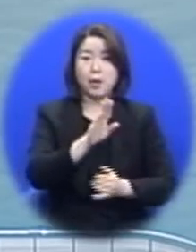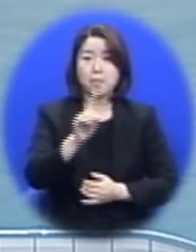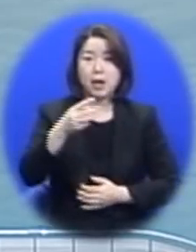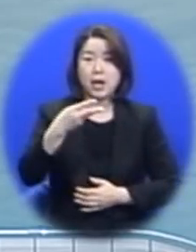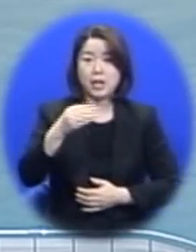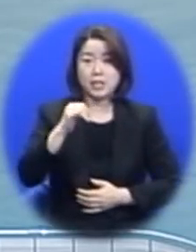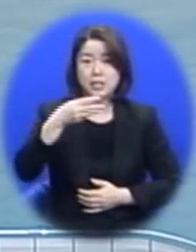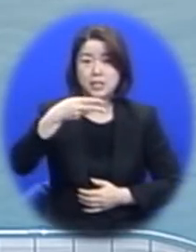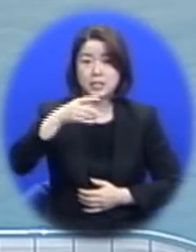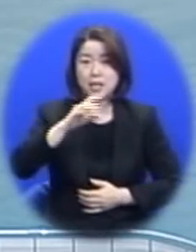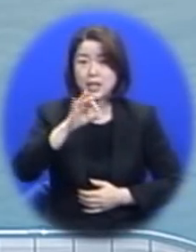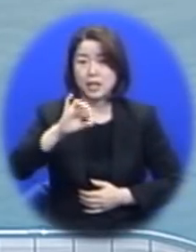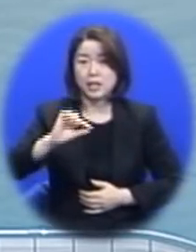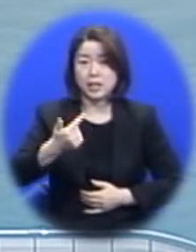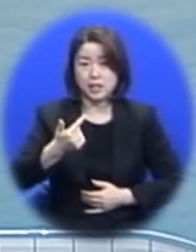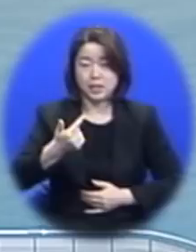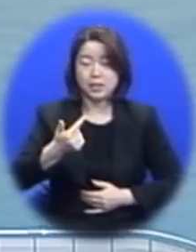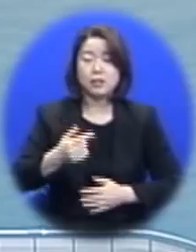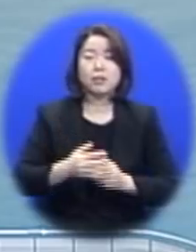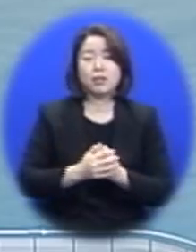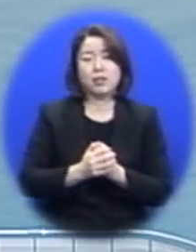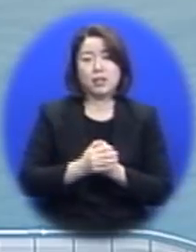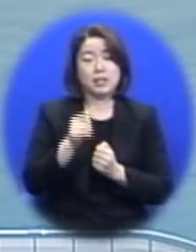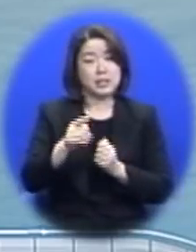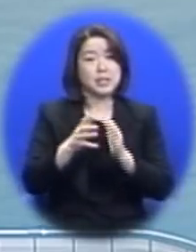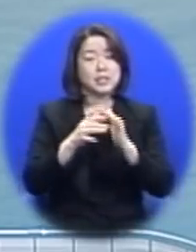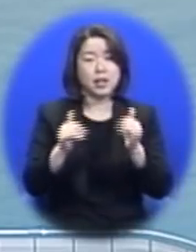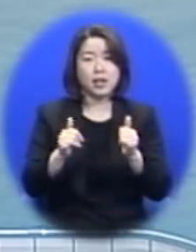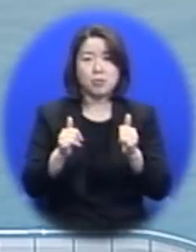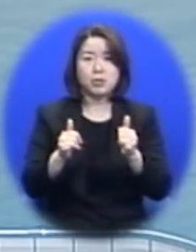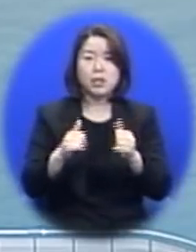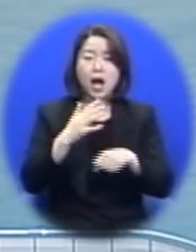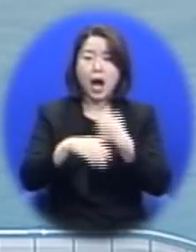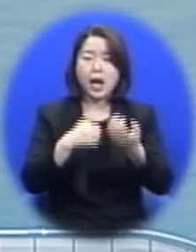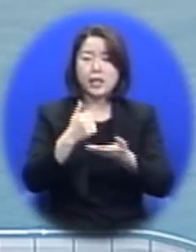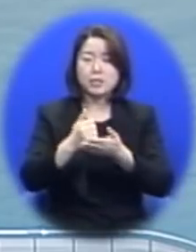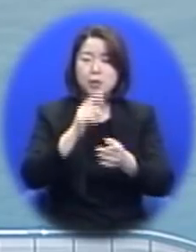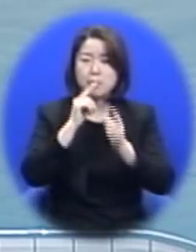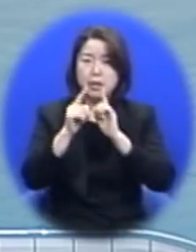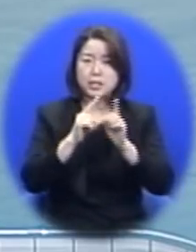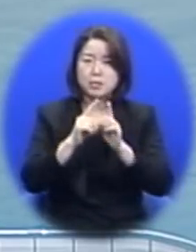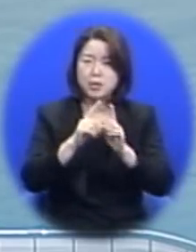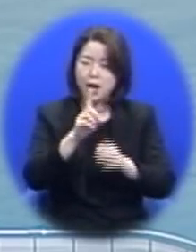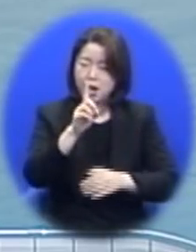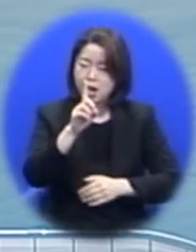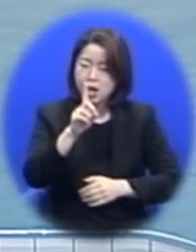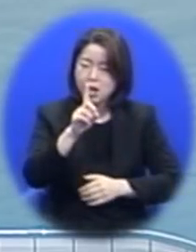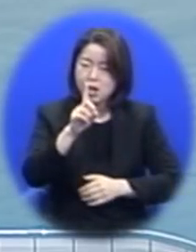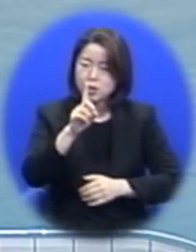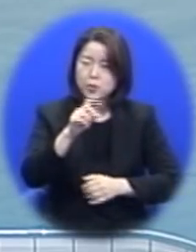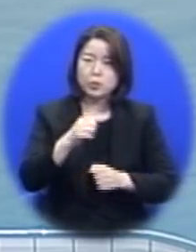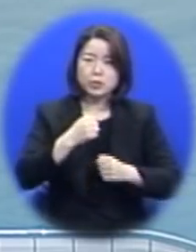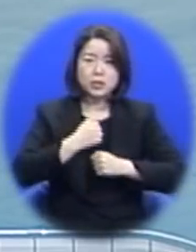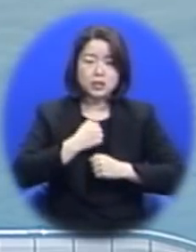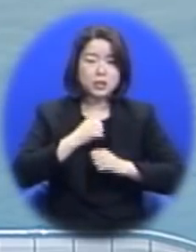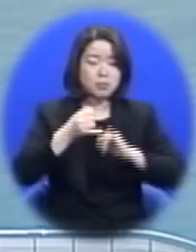때 바리새인들은 하나님의 말씀인 율법을 1.1획도 어기지 않으려고 그렇게 열심히